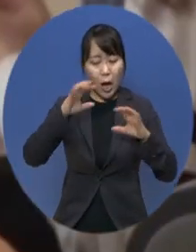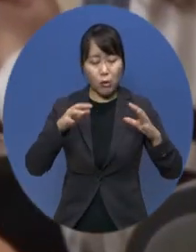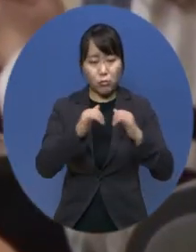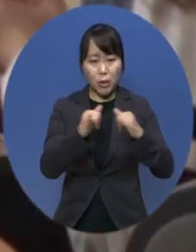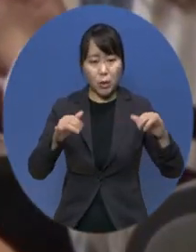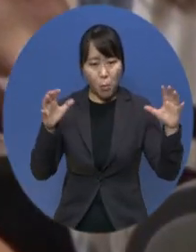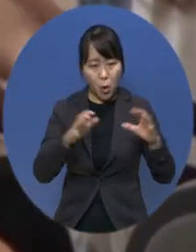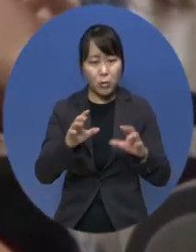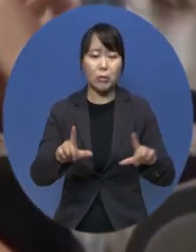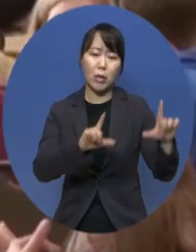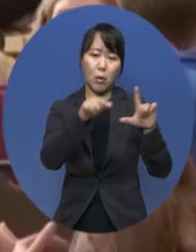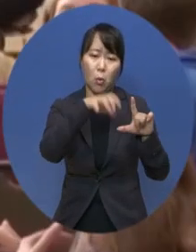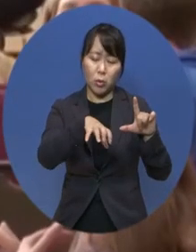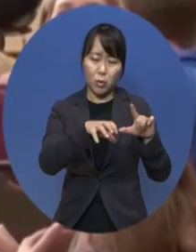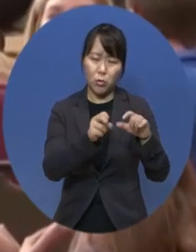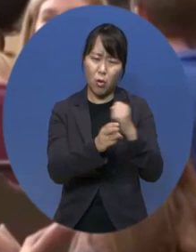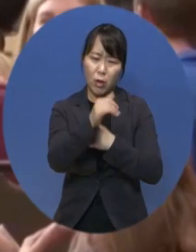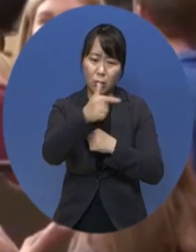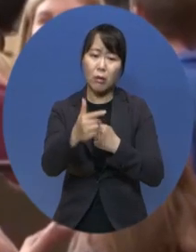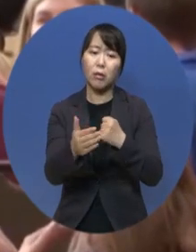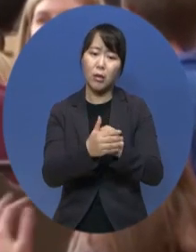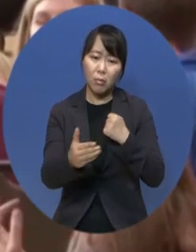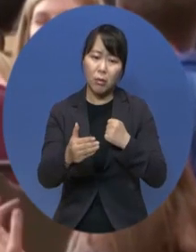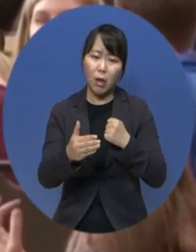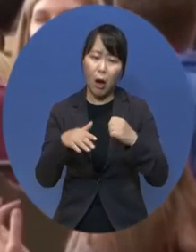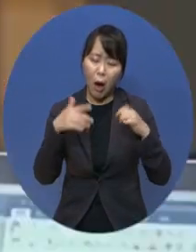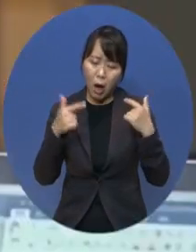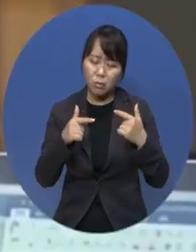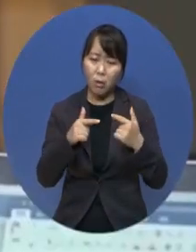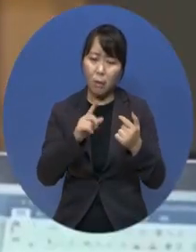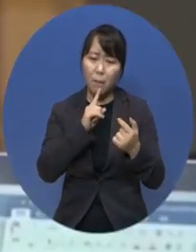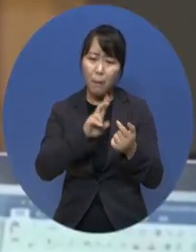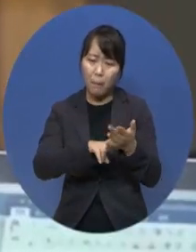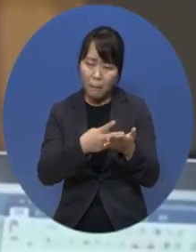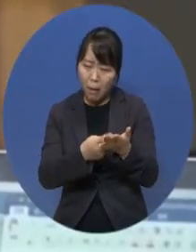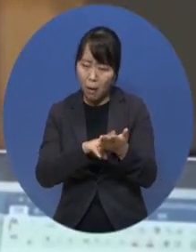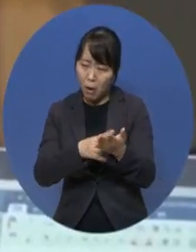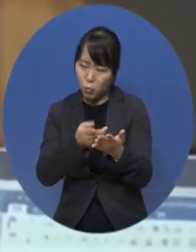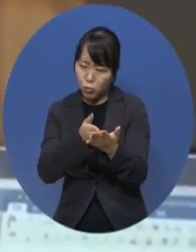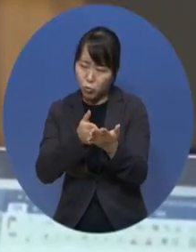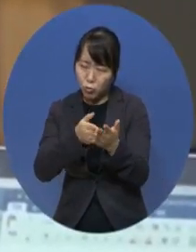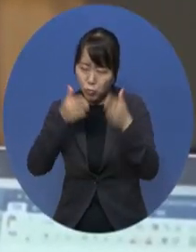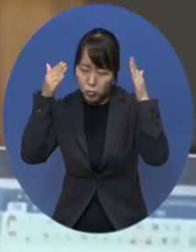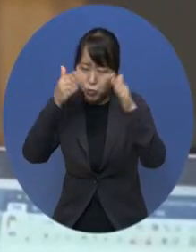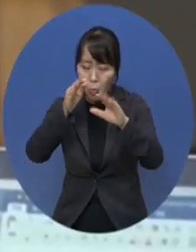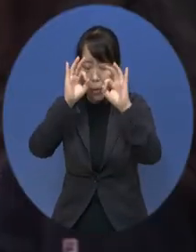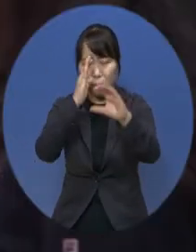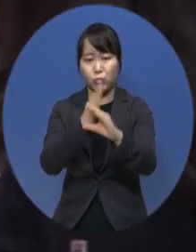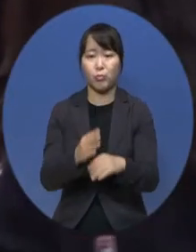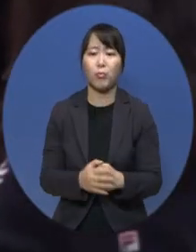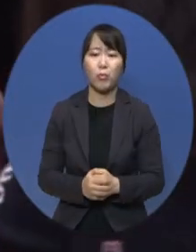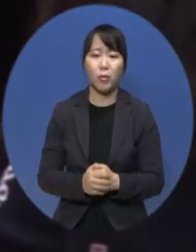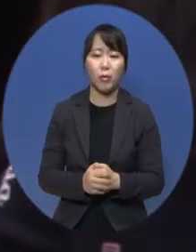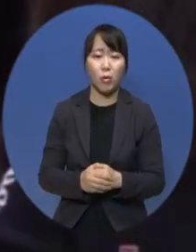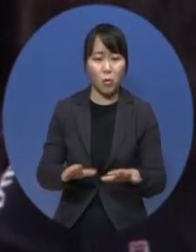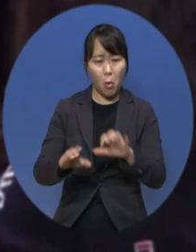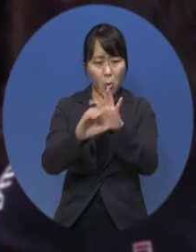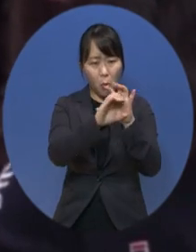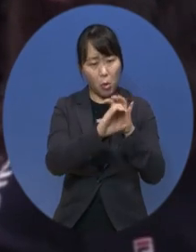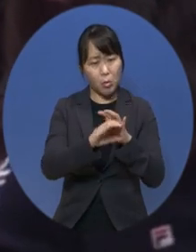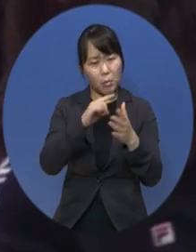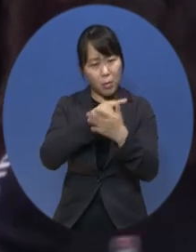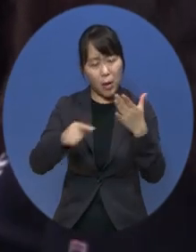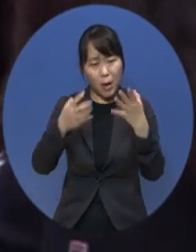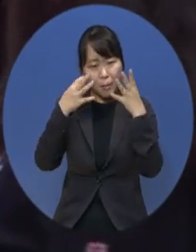경기에도 큰 영향을 미치기 때문에 한인들도 매일 변하는 뉴스에 집중하고 있습니다. 이번 코로나19로 피해를